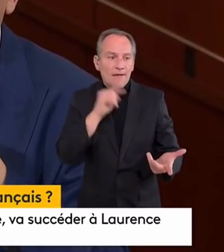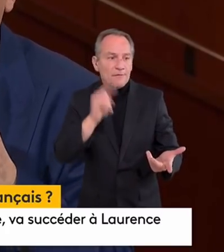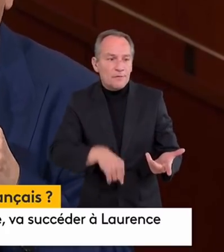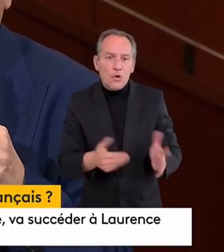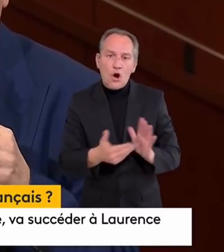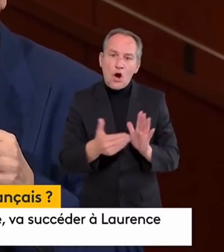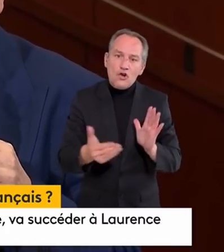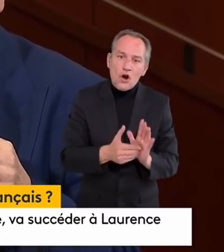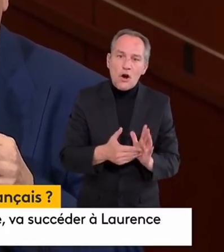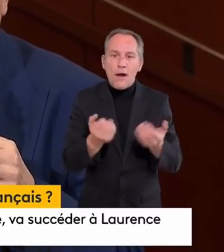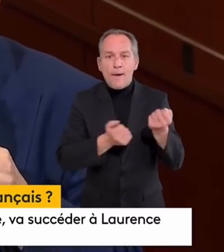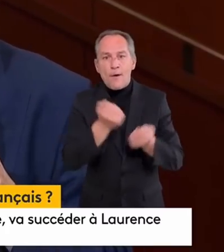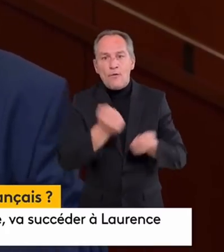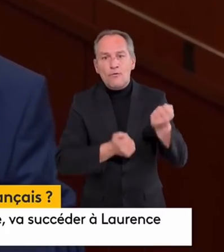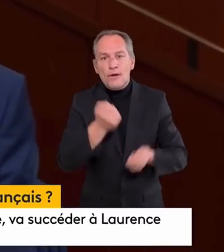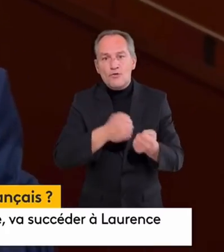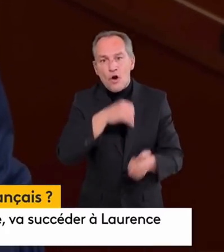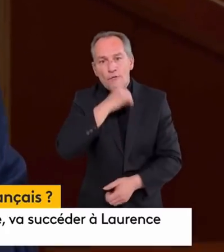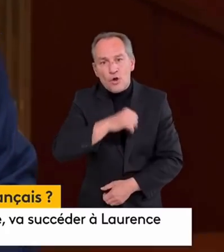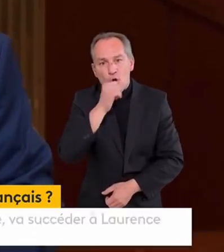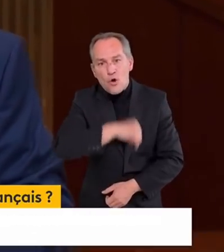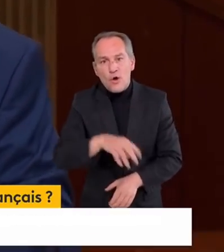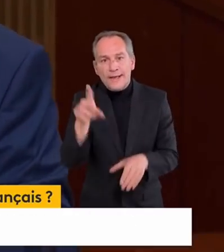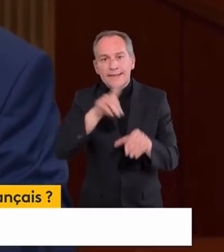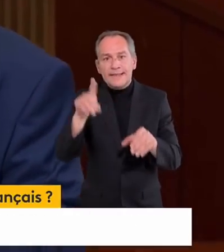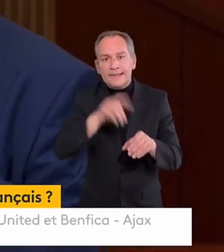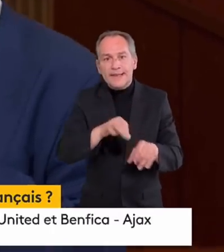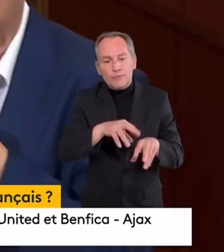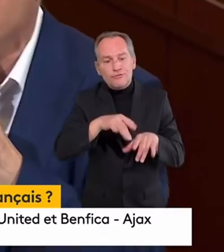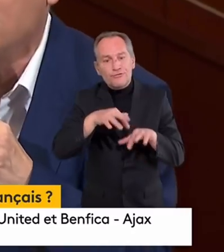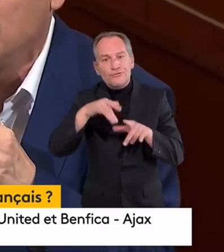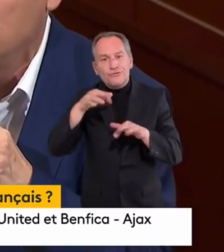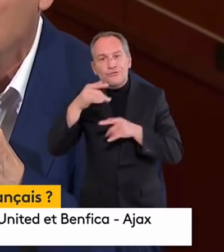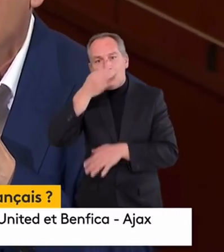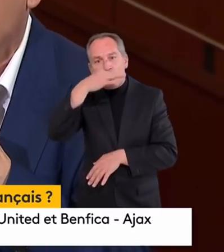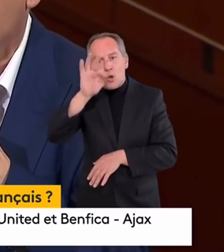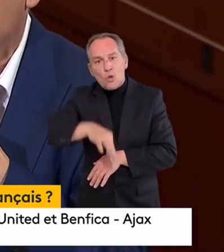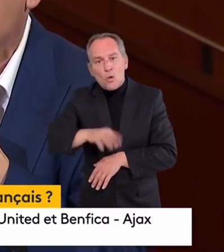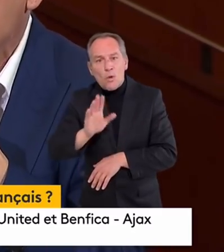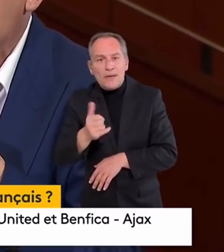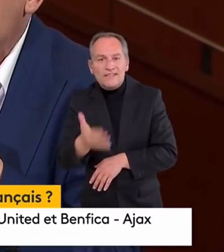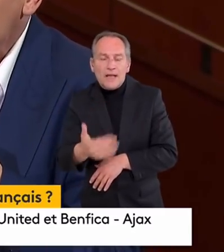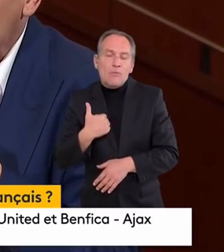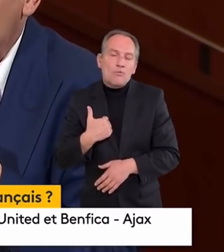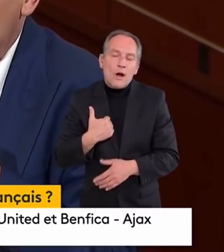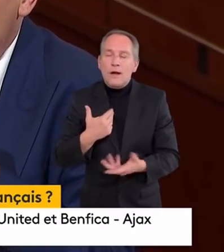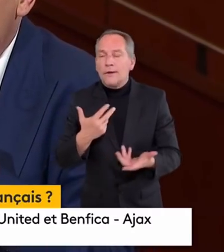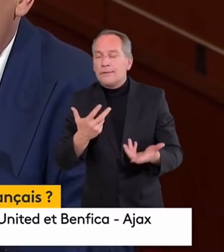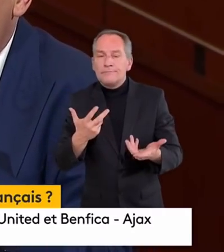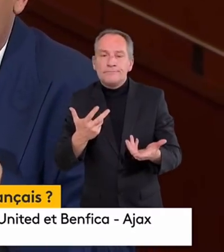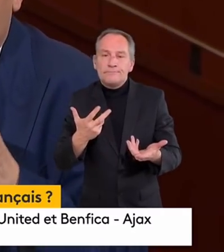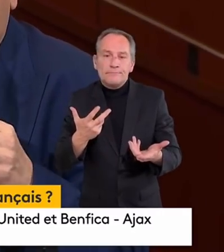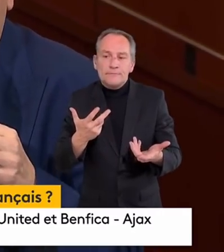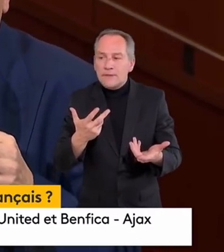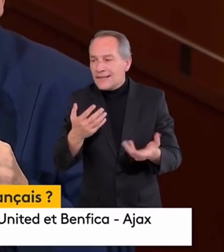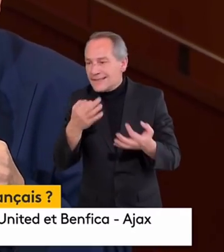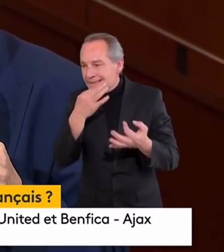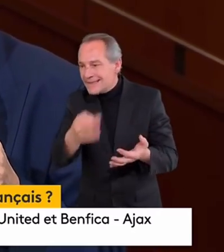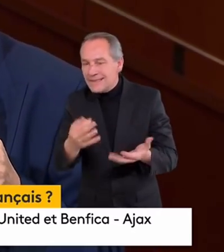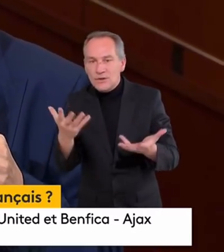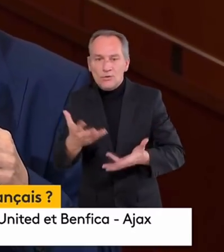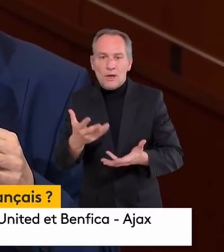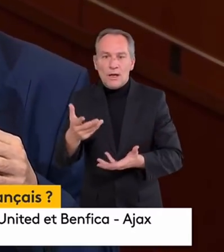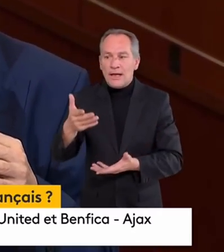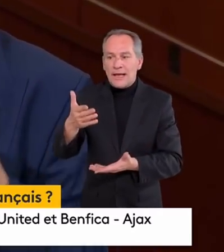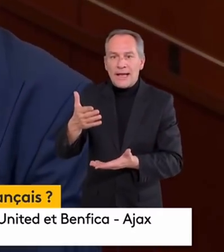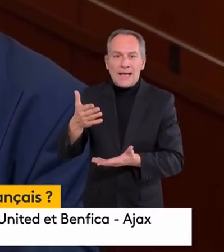diesel et qui datent des années 80. Je dis qu'il faut permettre aux familles modestes, aux classes moyennes,